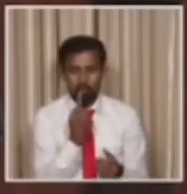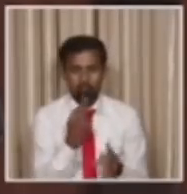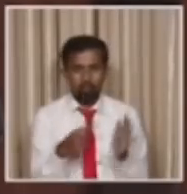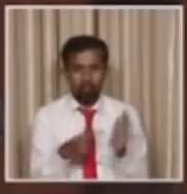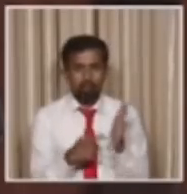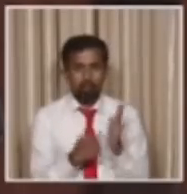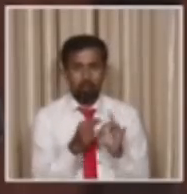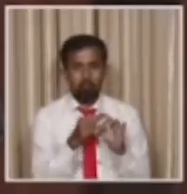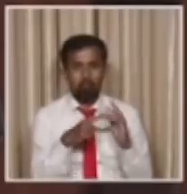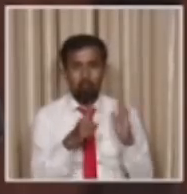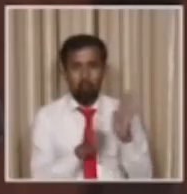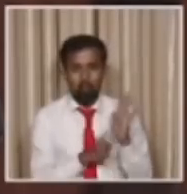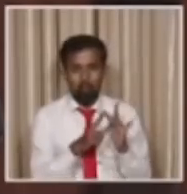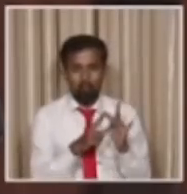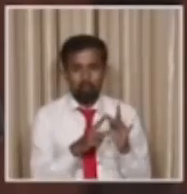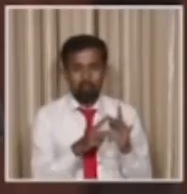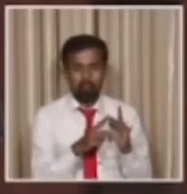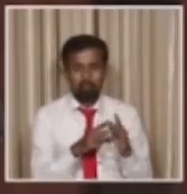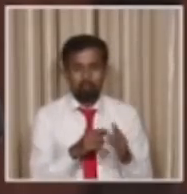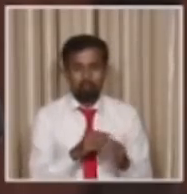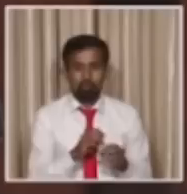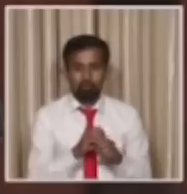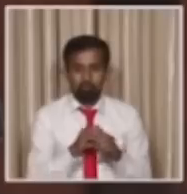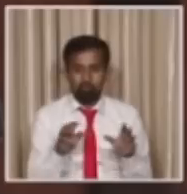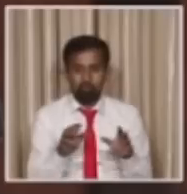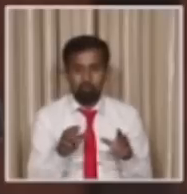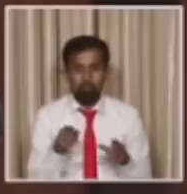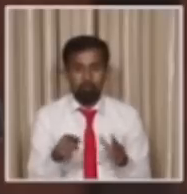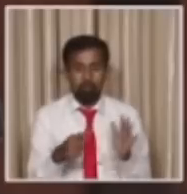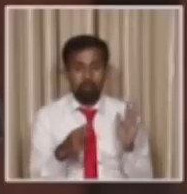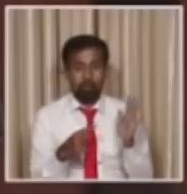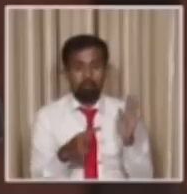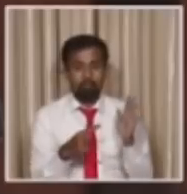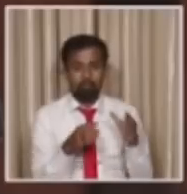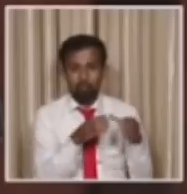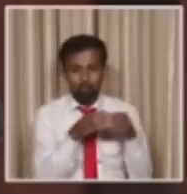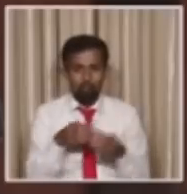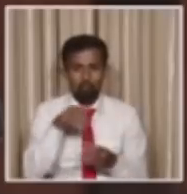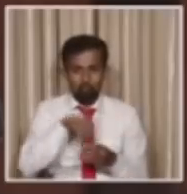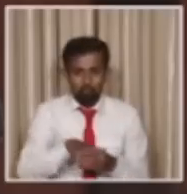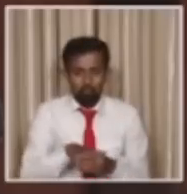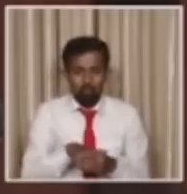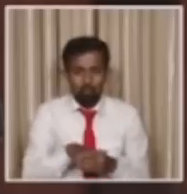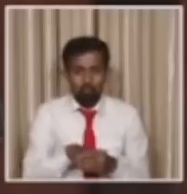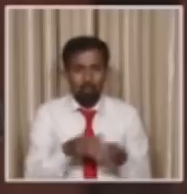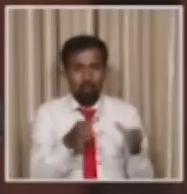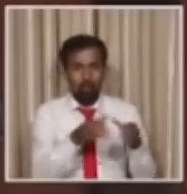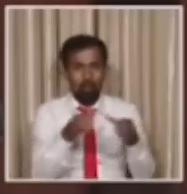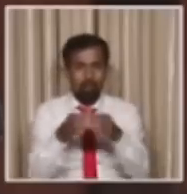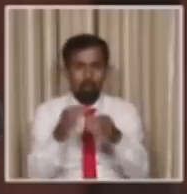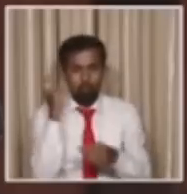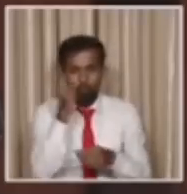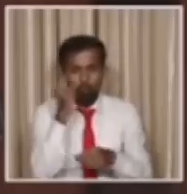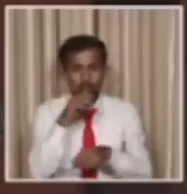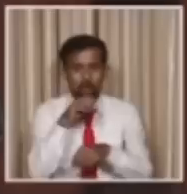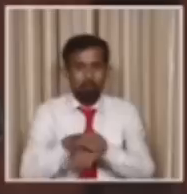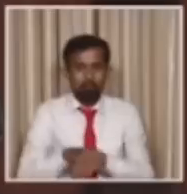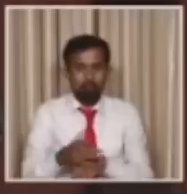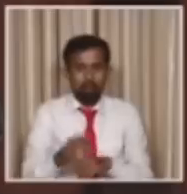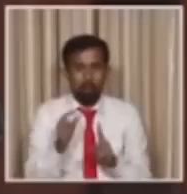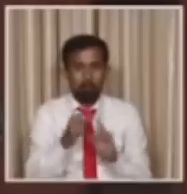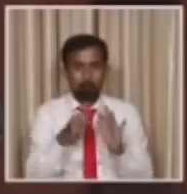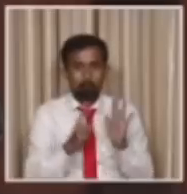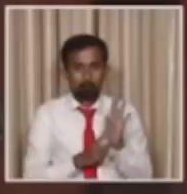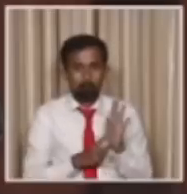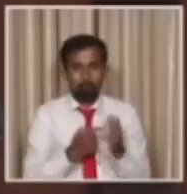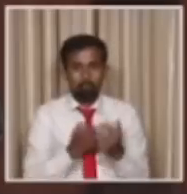ට්‍රිපලි ප්ලටූන් එකේ ඉඳන්ම විනවර්ෂණය කරන්න ඕනේ. මොකද මේ ට්‍රිපලි ප්ලටූන් එක හරහා තමයි මේ මේ මේ කට්ටිය මේ හොයාගෙන තියෙන්නේ. ඒක පිල්ලියන්